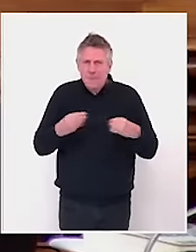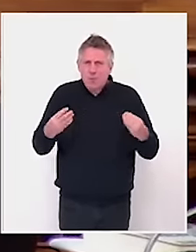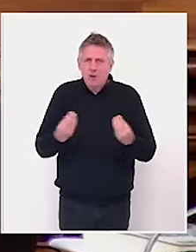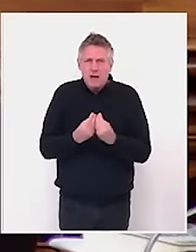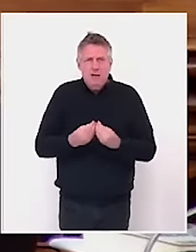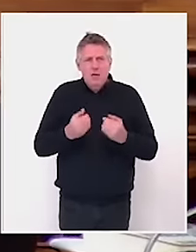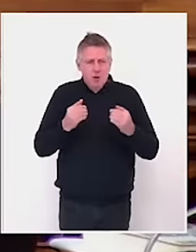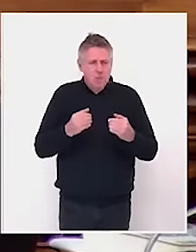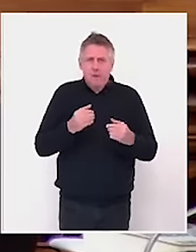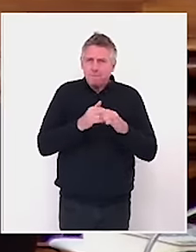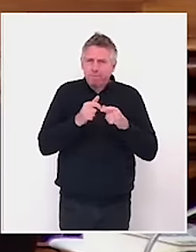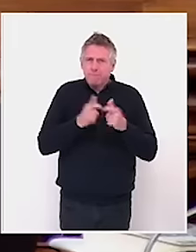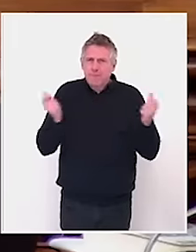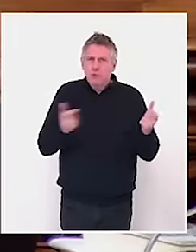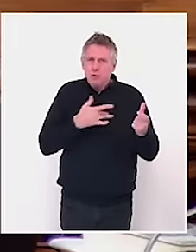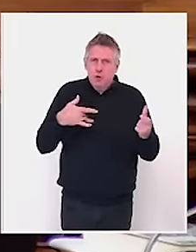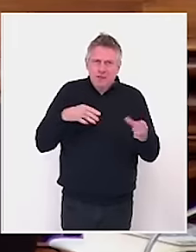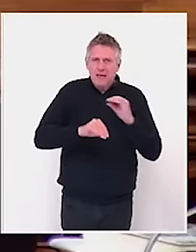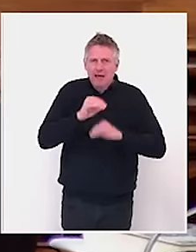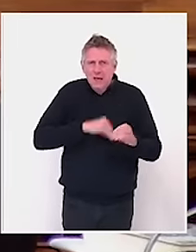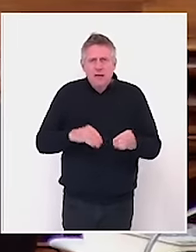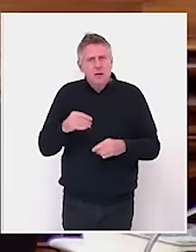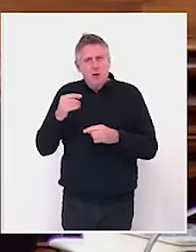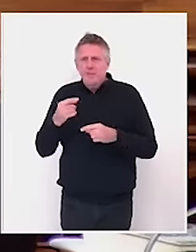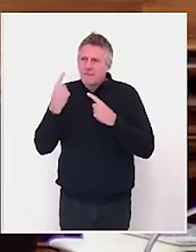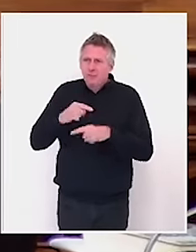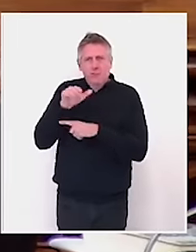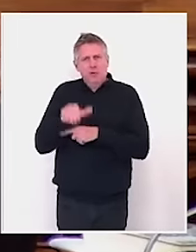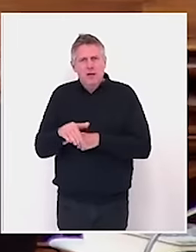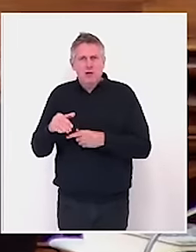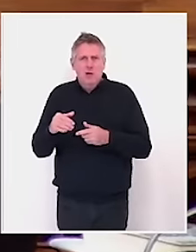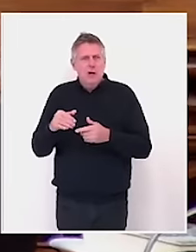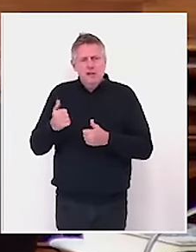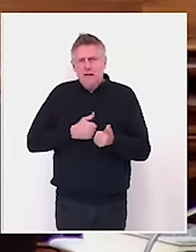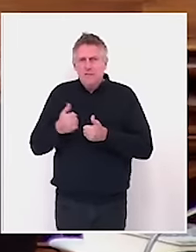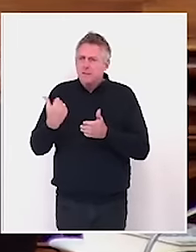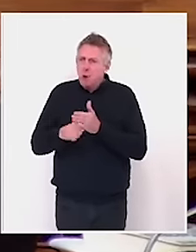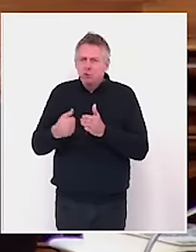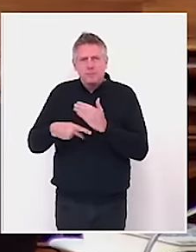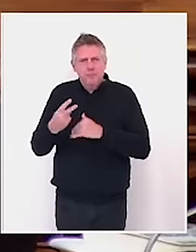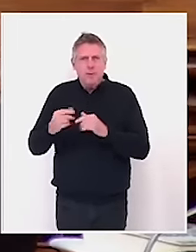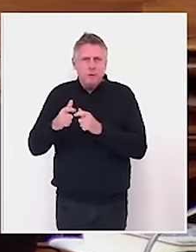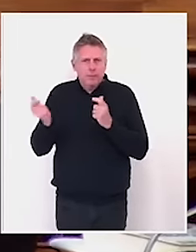santé, de la défense du service postal. Aujourd'hui, c'est tout l'inverse qui se passe. Ça, on n'en parle pas.